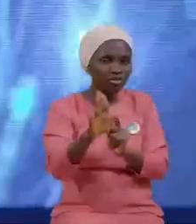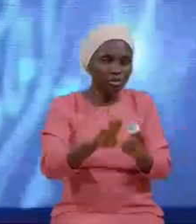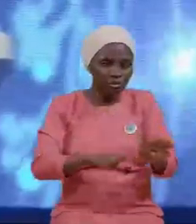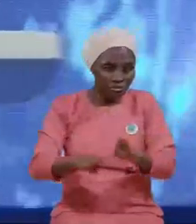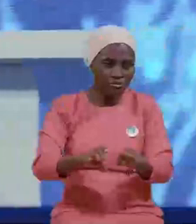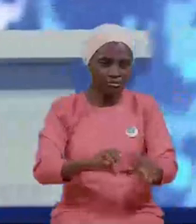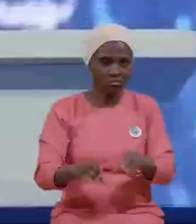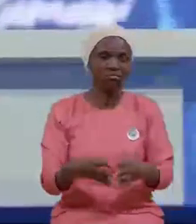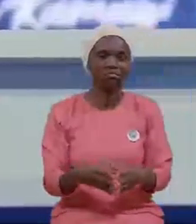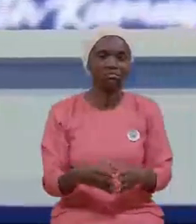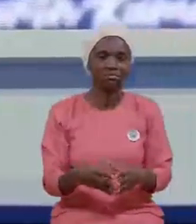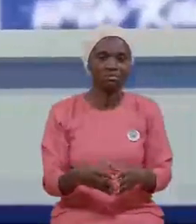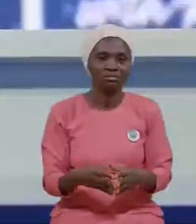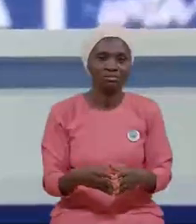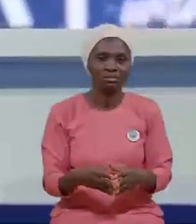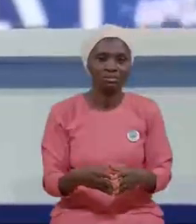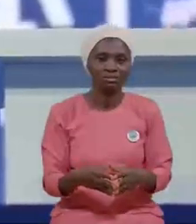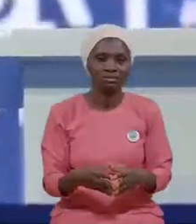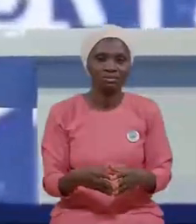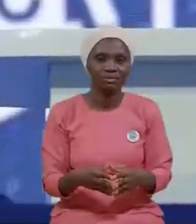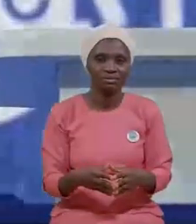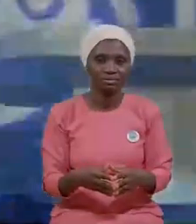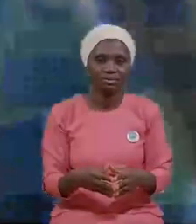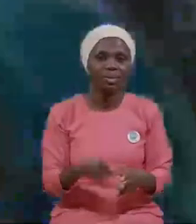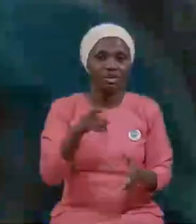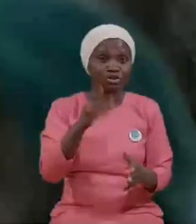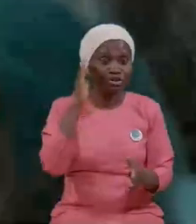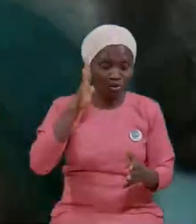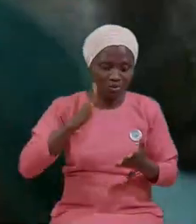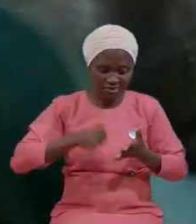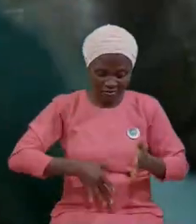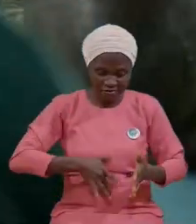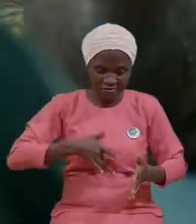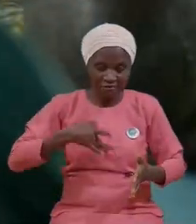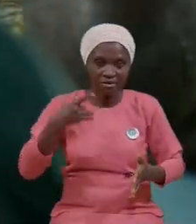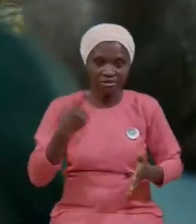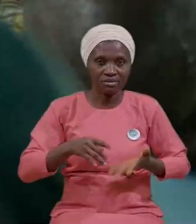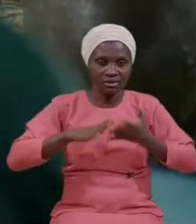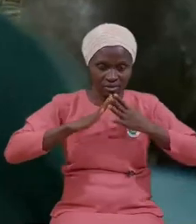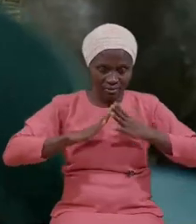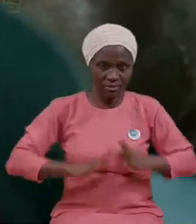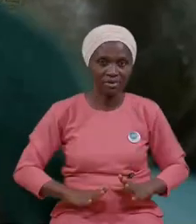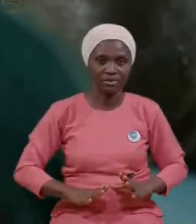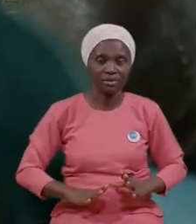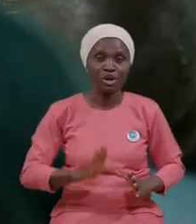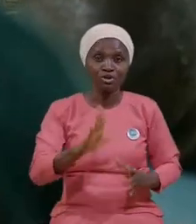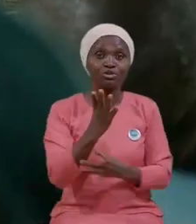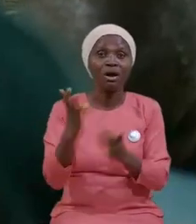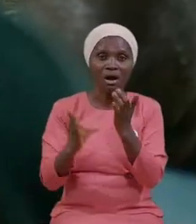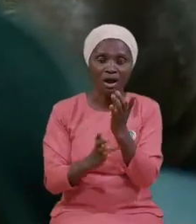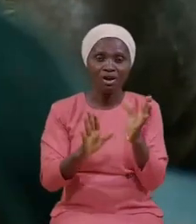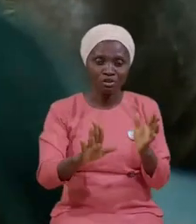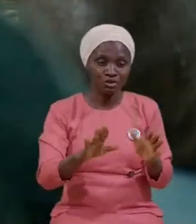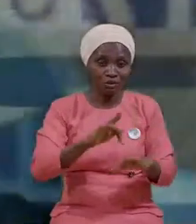mains vont sentir la paix de Dieu. Tes pieds iront dans la direction de la paix.